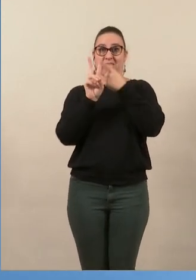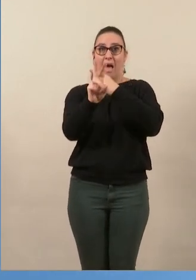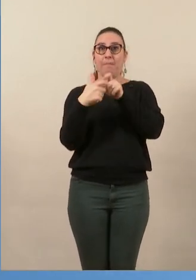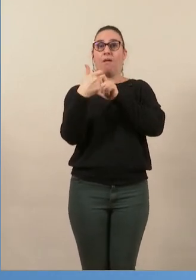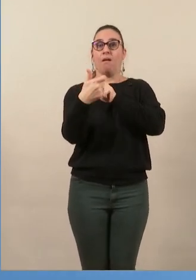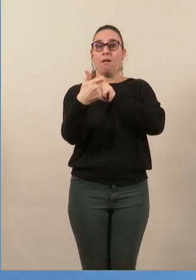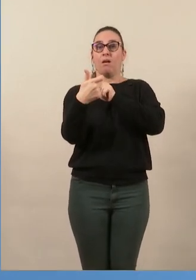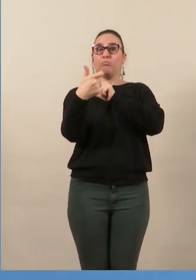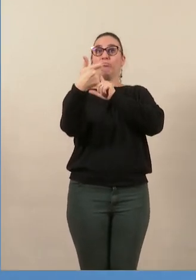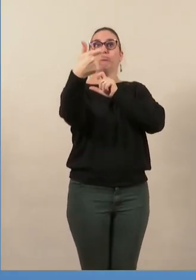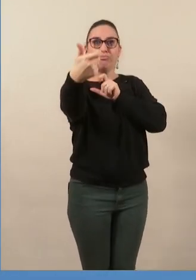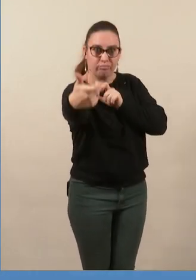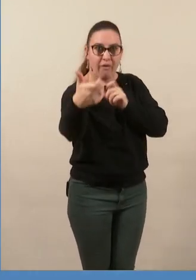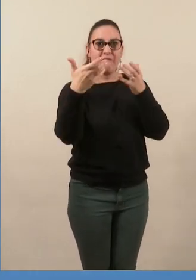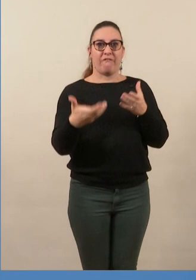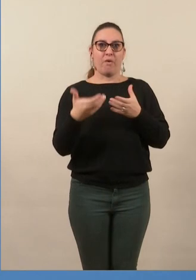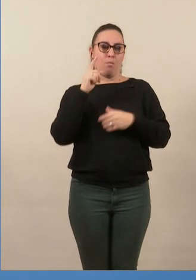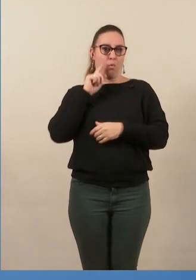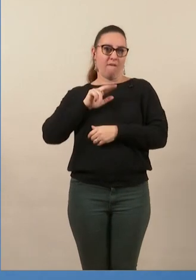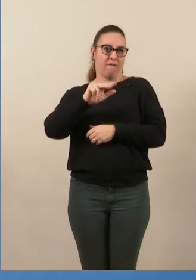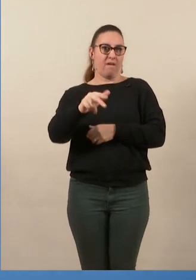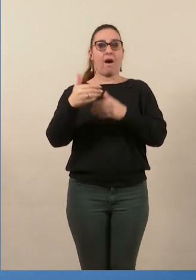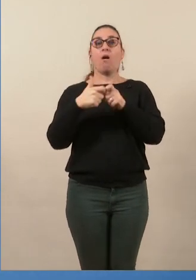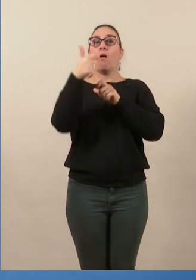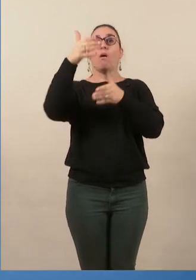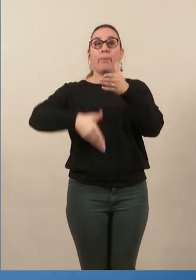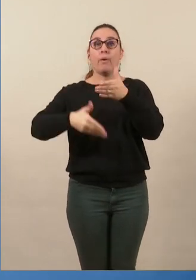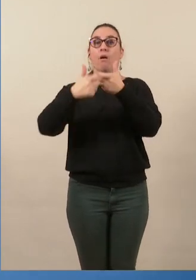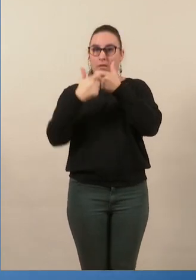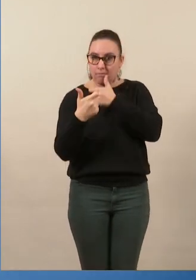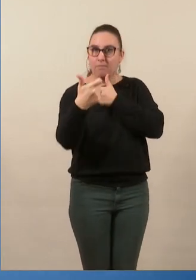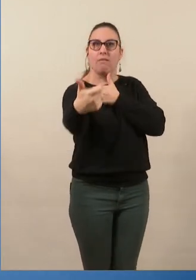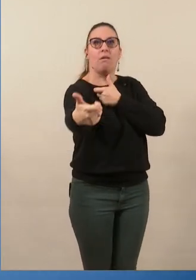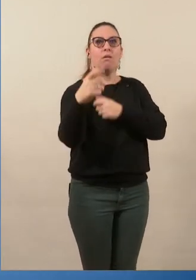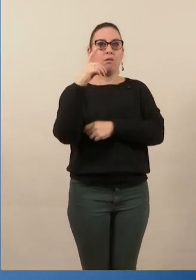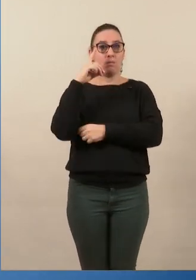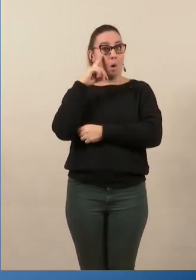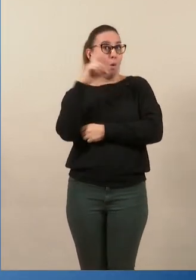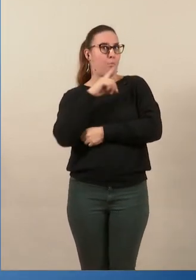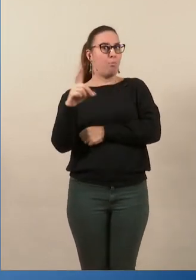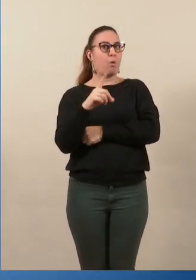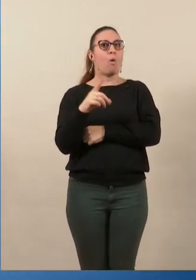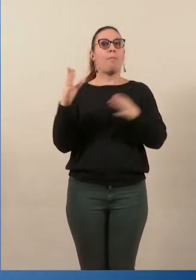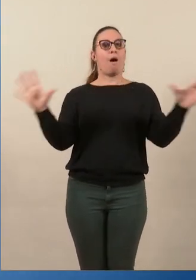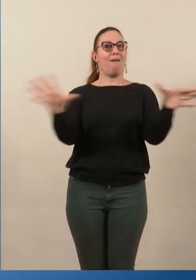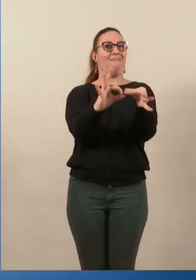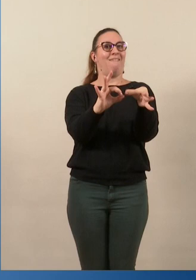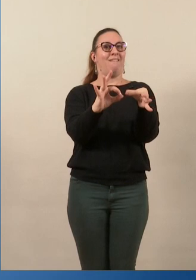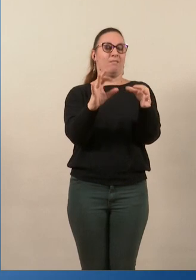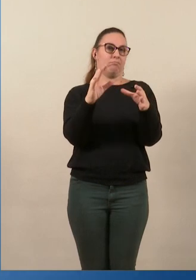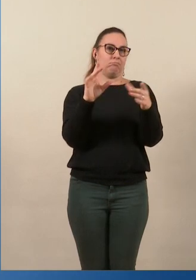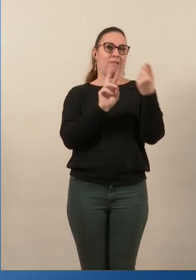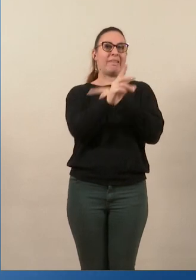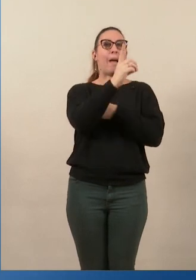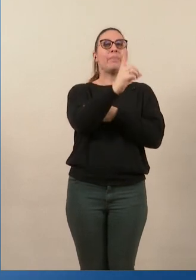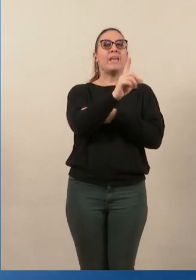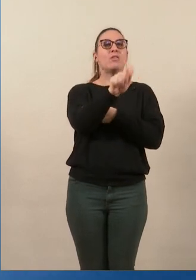qui s'arrête bientôt aujourd'hui donc et qui pourrait d'ailleurs éventuellement se prolonger avec se connecter avec le prolongement de du tram D dont